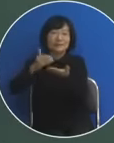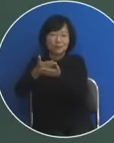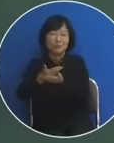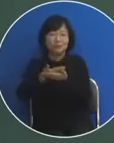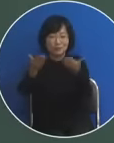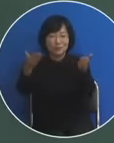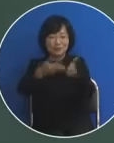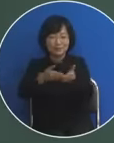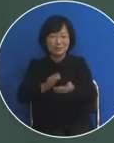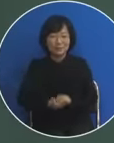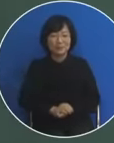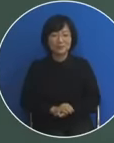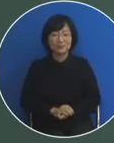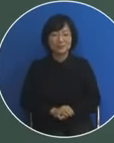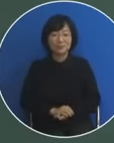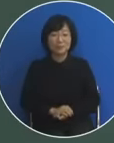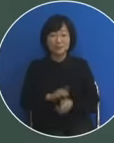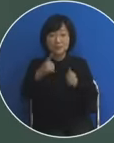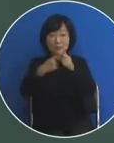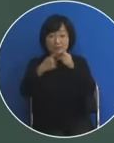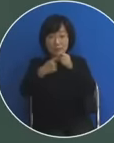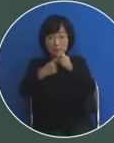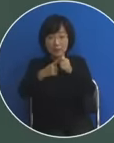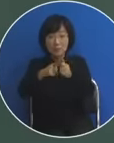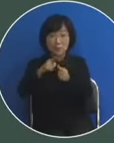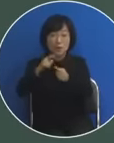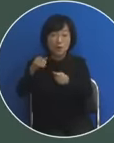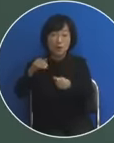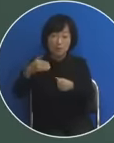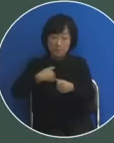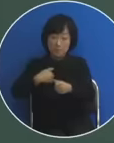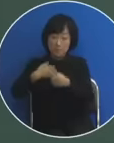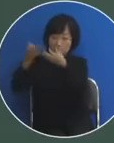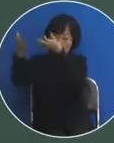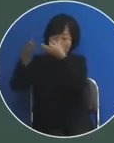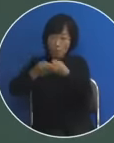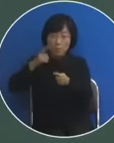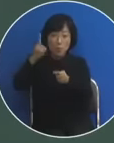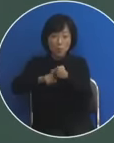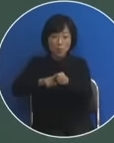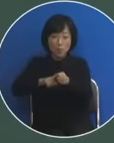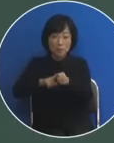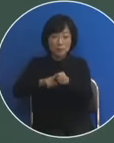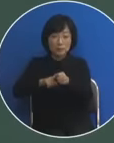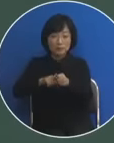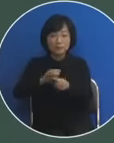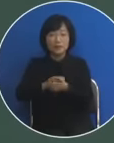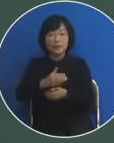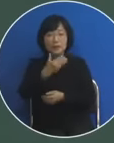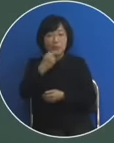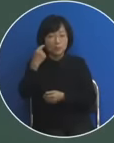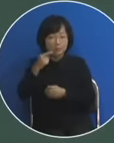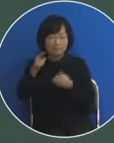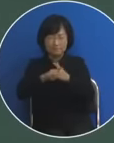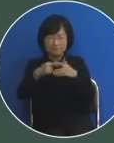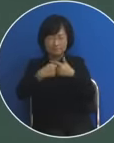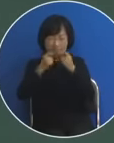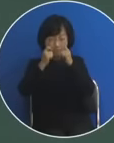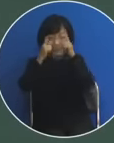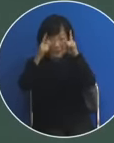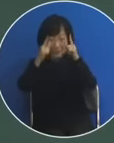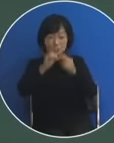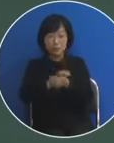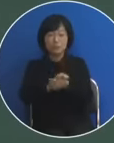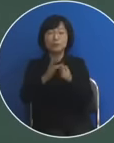목표입니다. This is the first goal. 두 번째 목표입니다. The second goal. 하나님 여러분이 된 목표이시다. God's goal for you. 하나님이